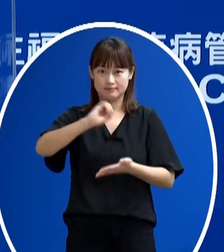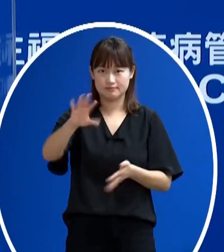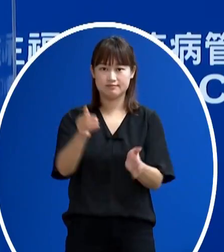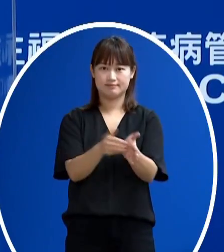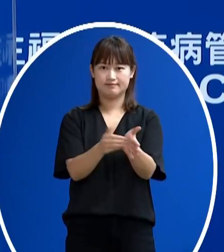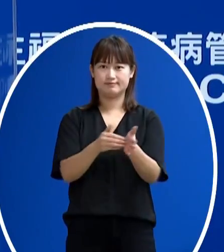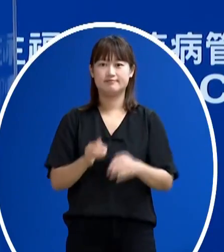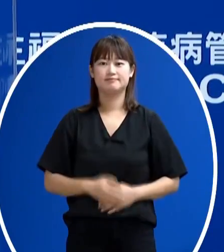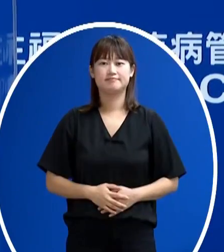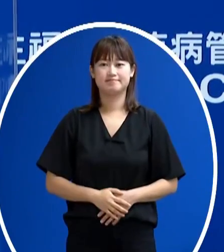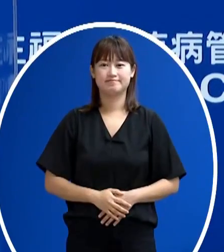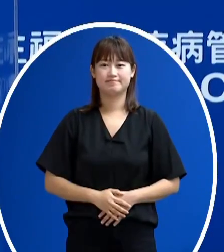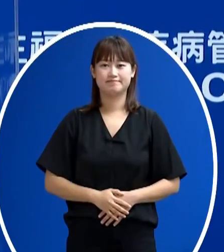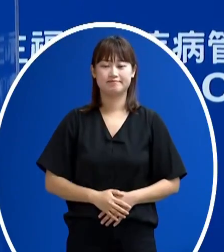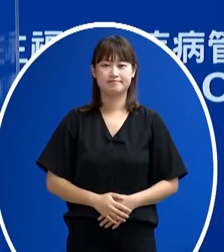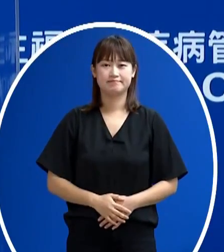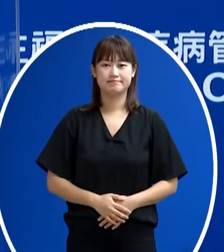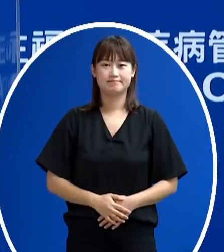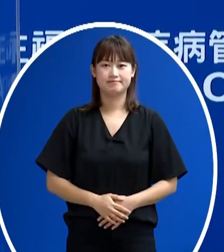这样。